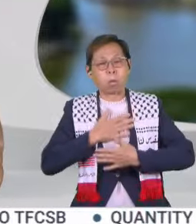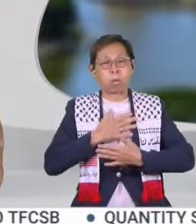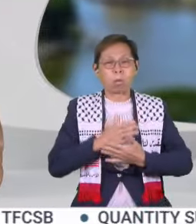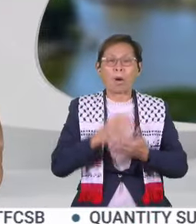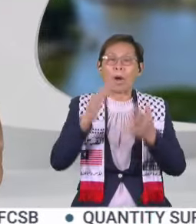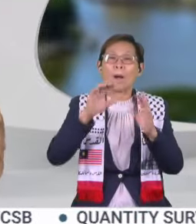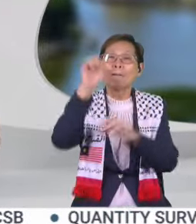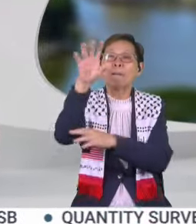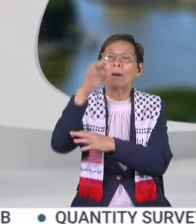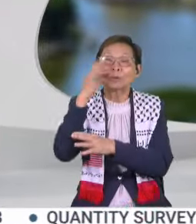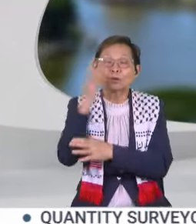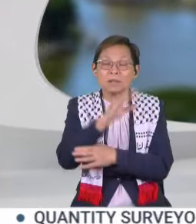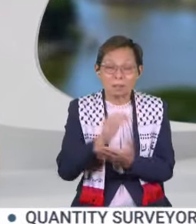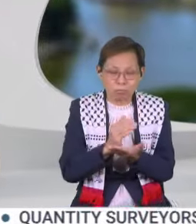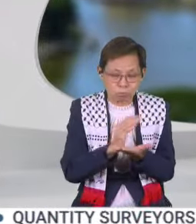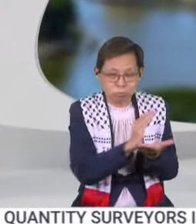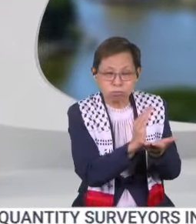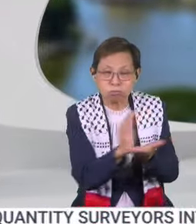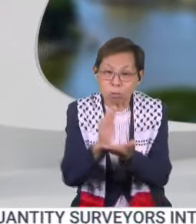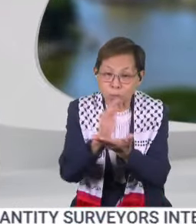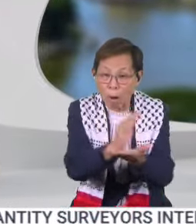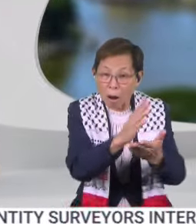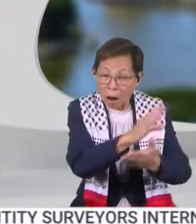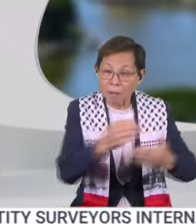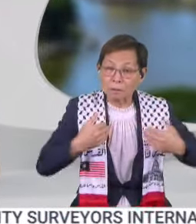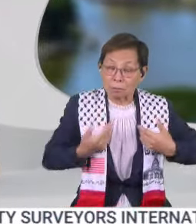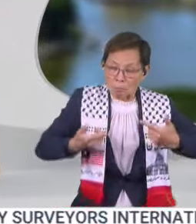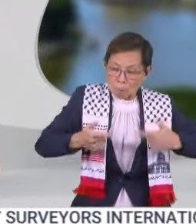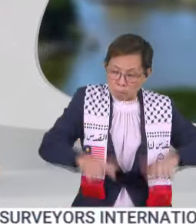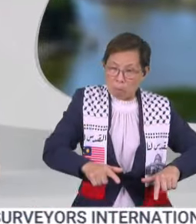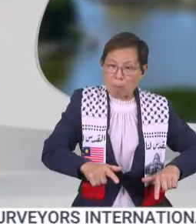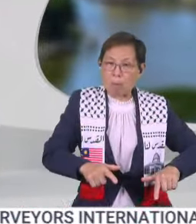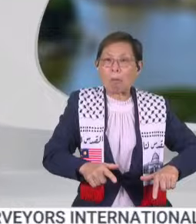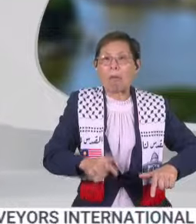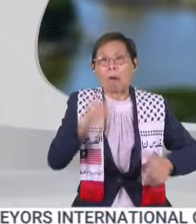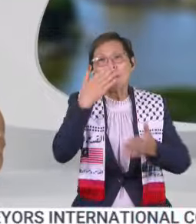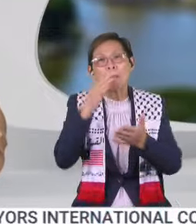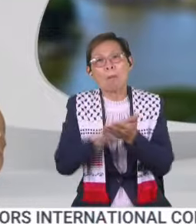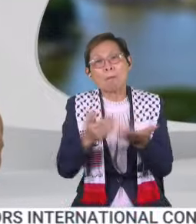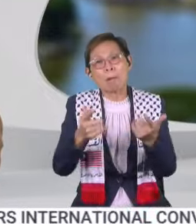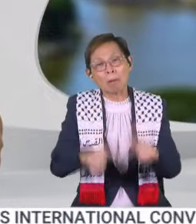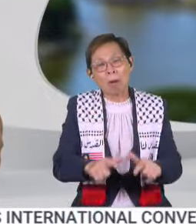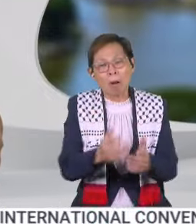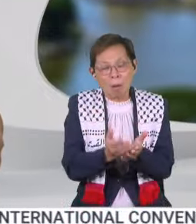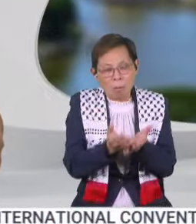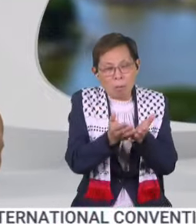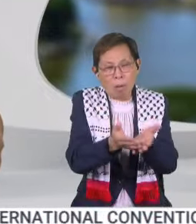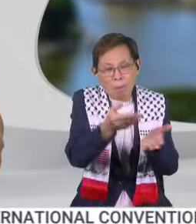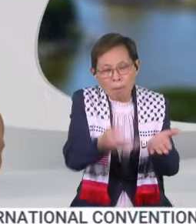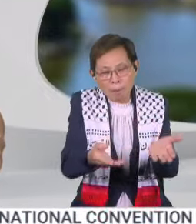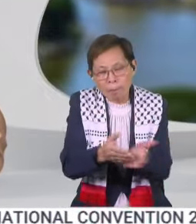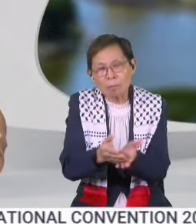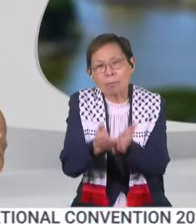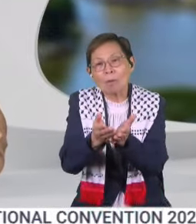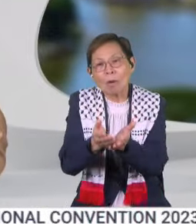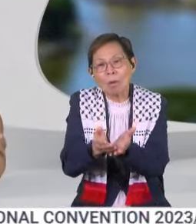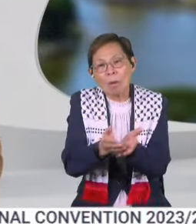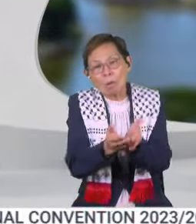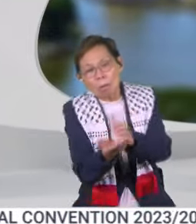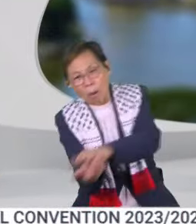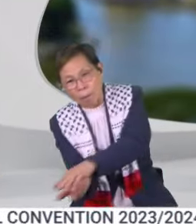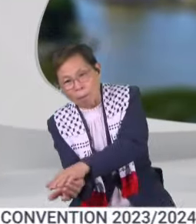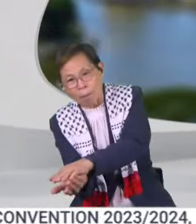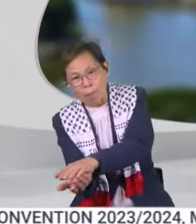Sarawak 2023, namun masih terdapat insiden tragedi yang berlaku. Tragedi kapal kargo karam di perairan